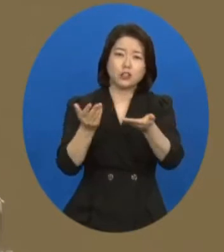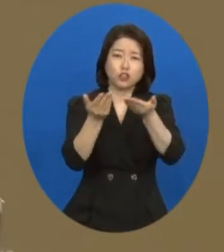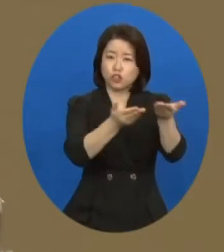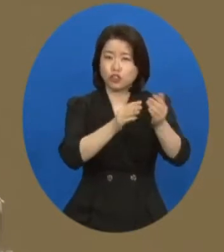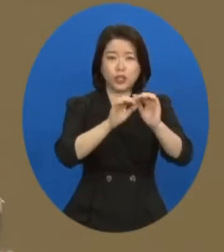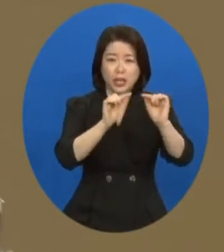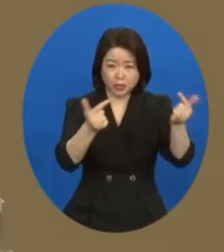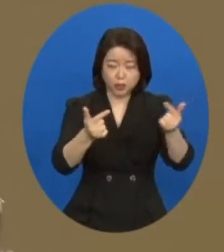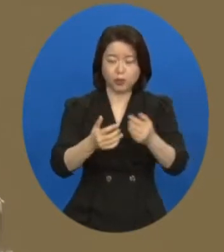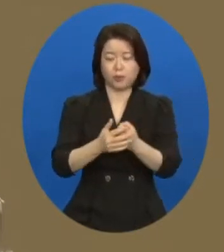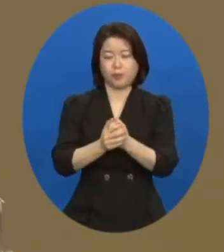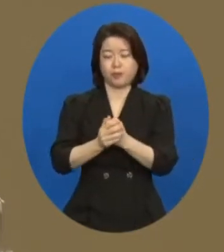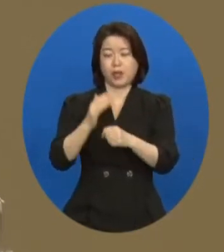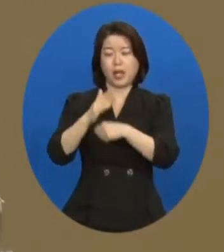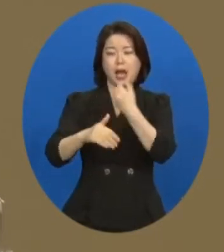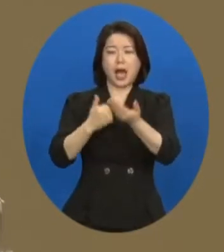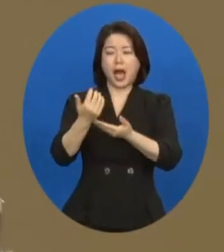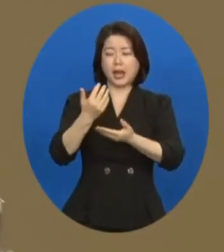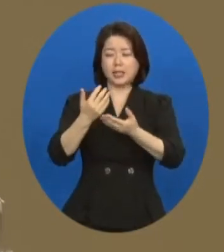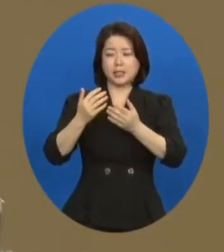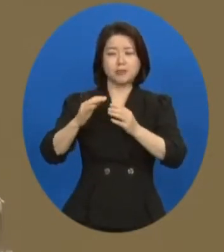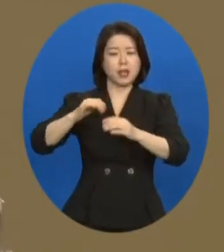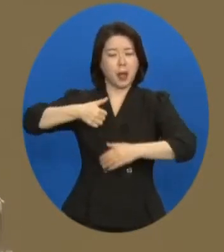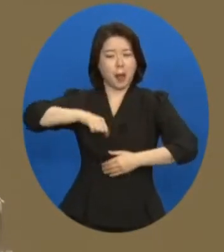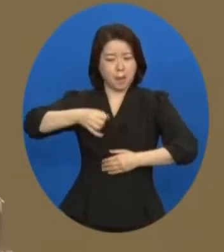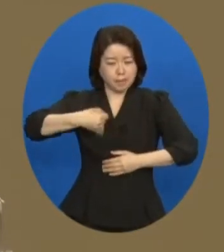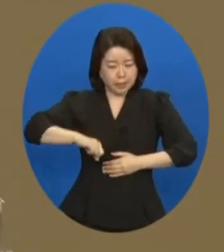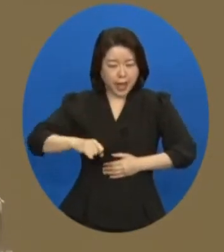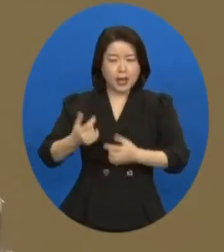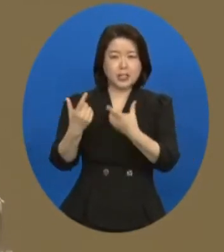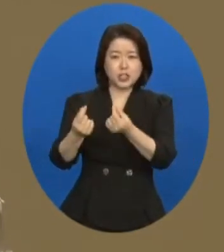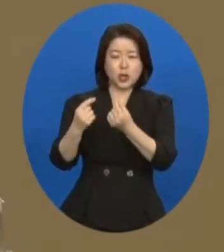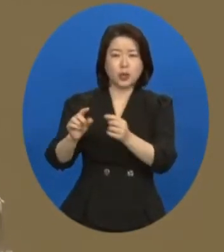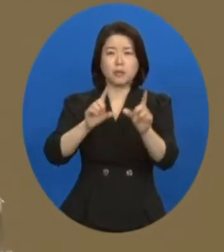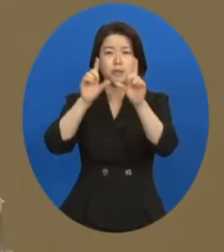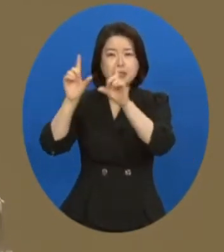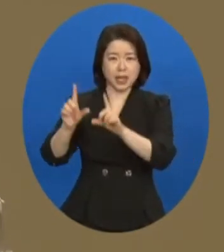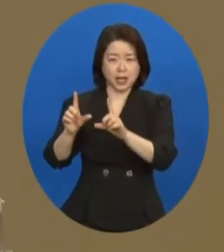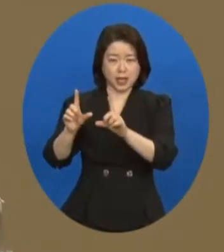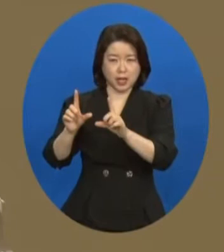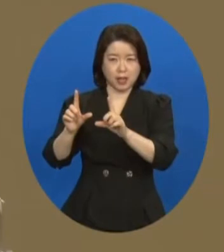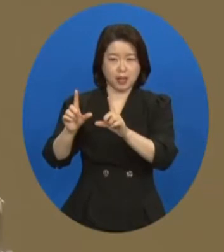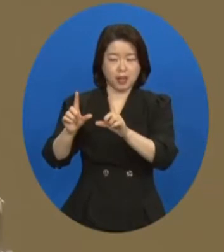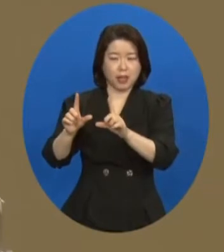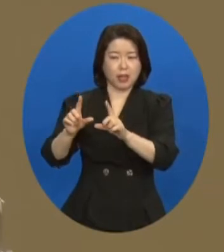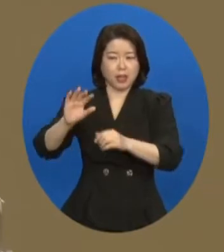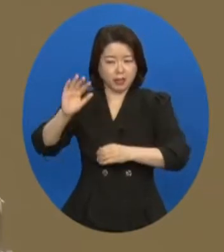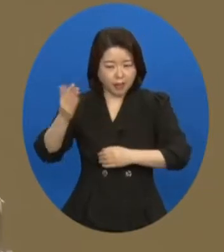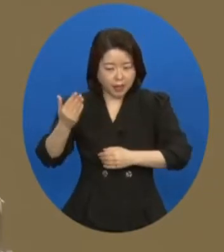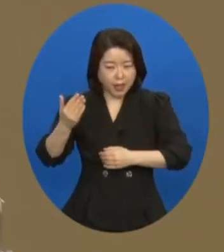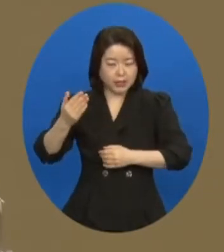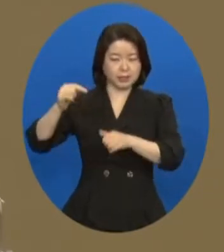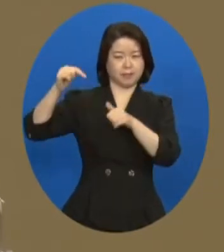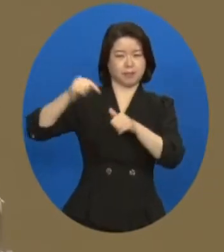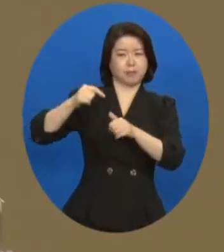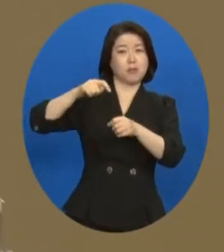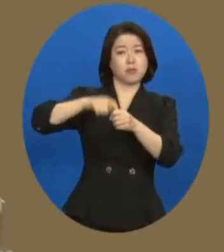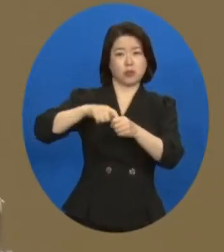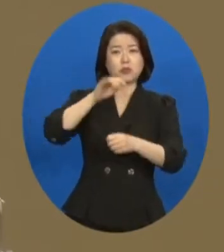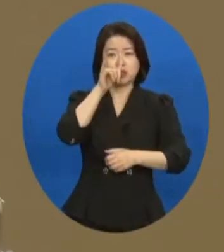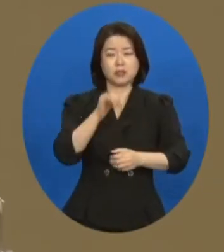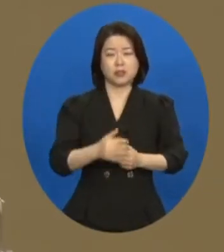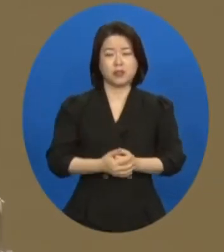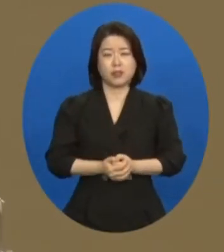하나님의 백성 답게 사는 그런 백성이 되라고 하면 교훈 이 담겨져 있는